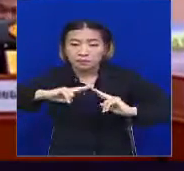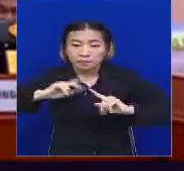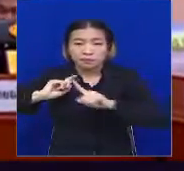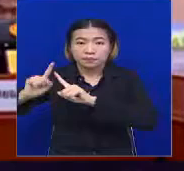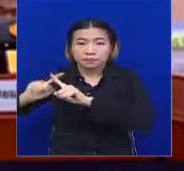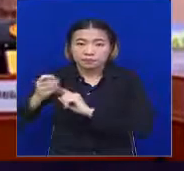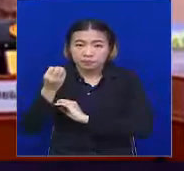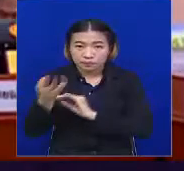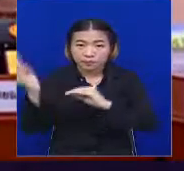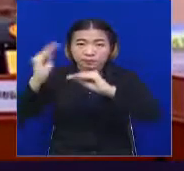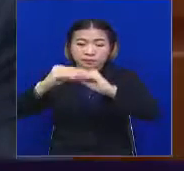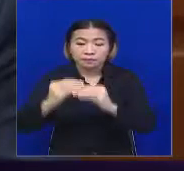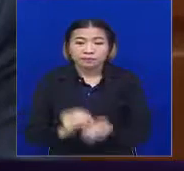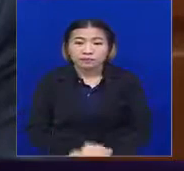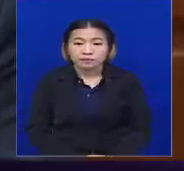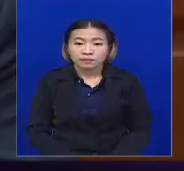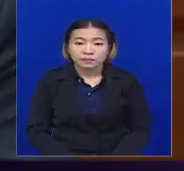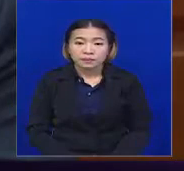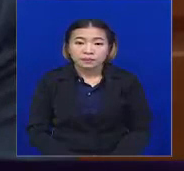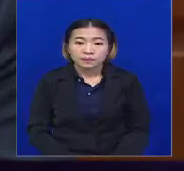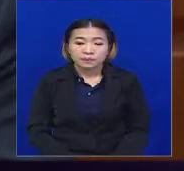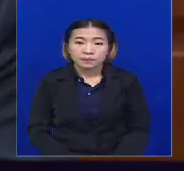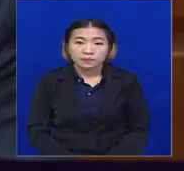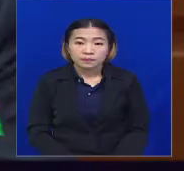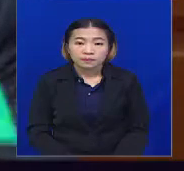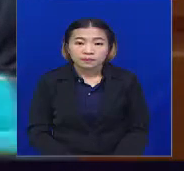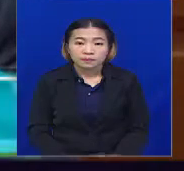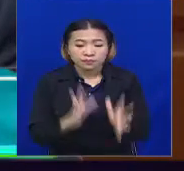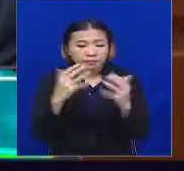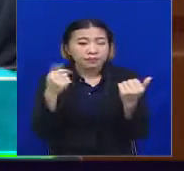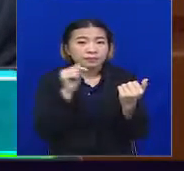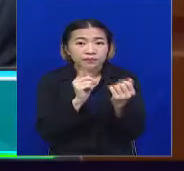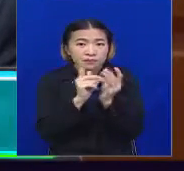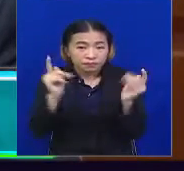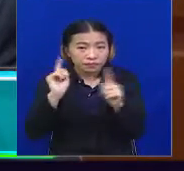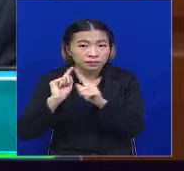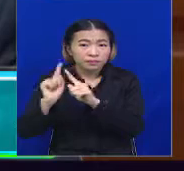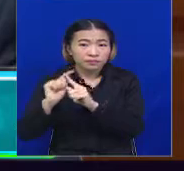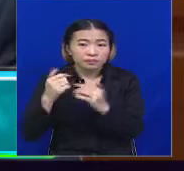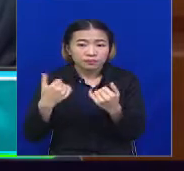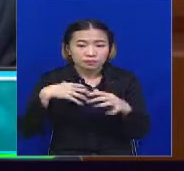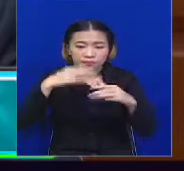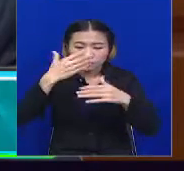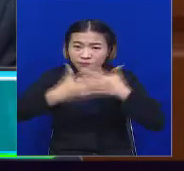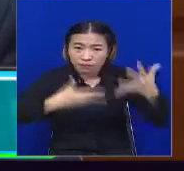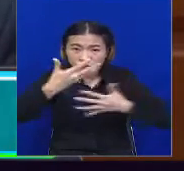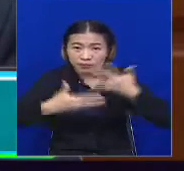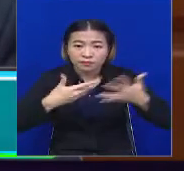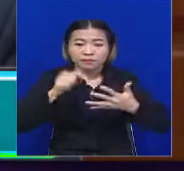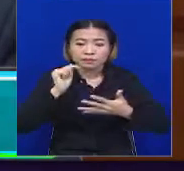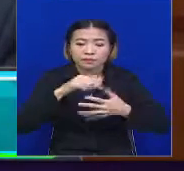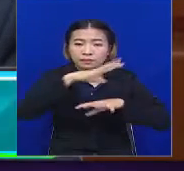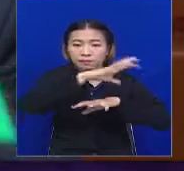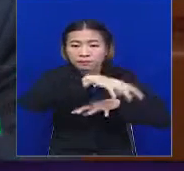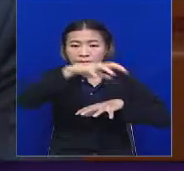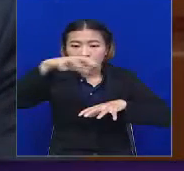กกร.เขาจะเชิญท่านจันมีชัยไปพูดนะครับจะมีทางตลาดหลักทรัพย์เชิญท่านจันมีชัยไ